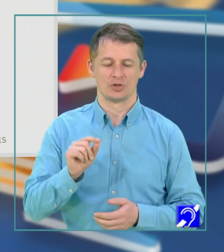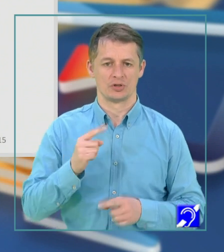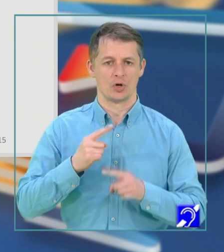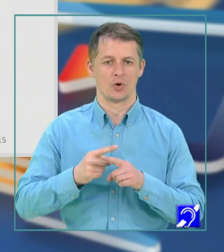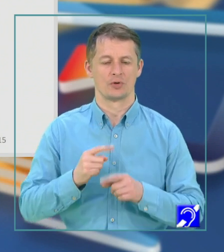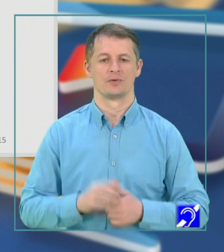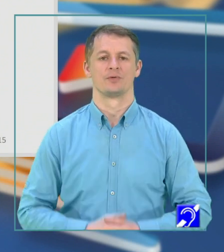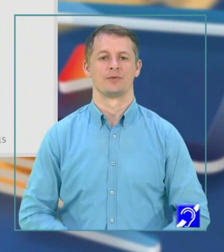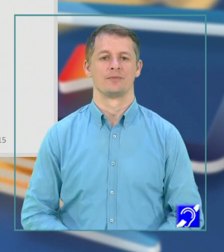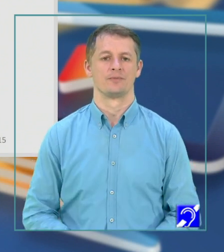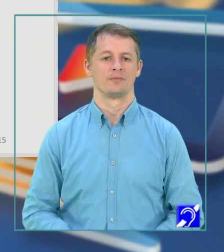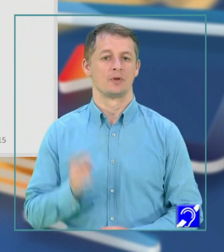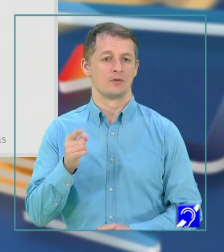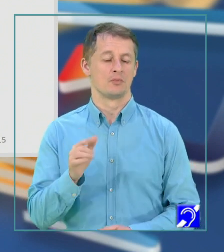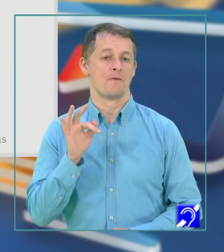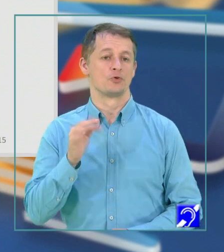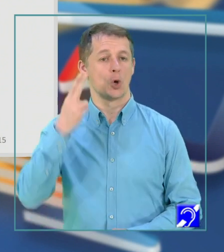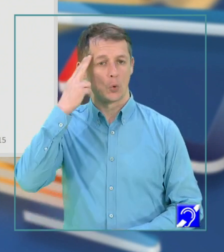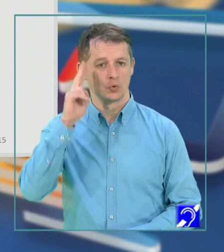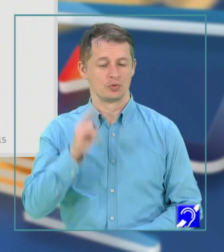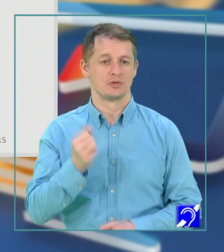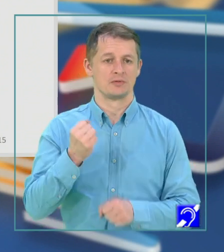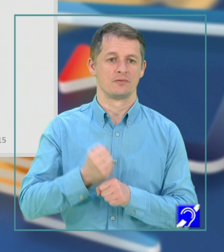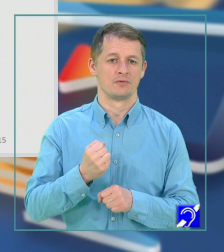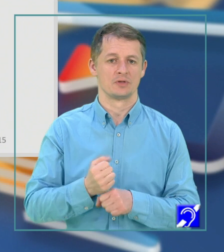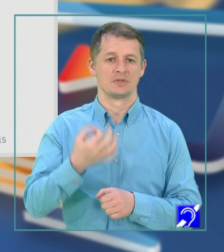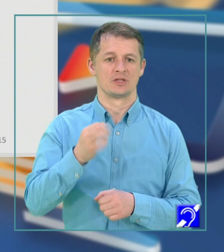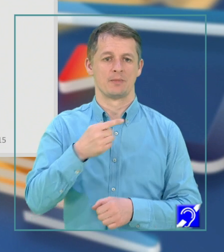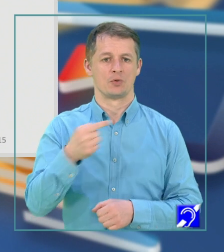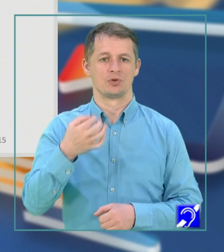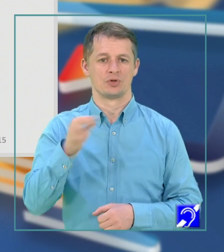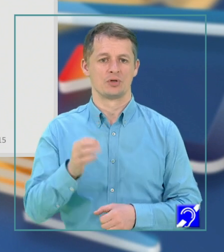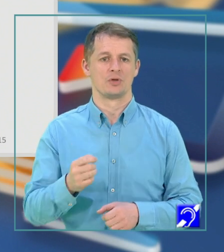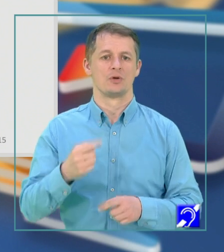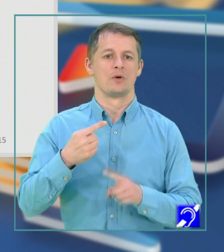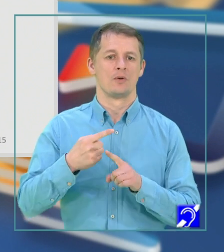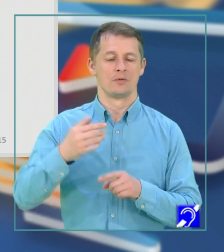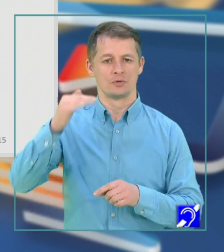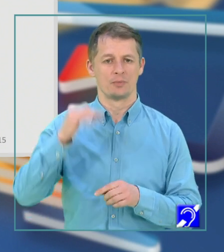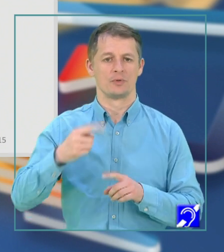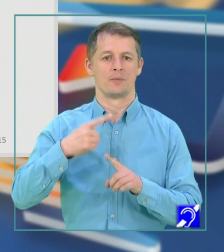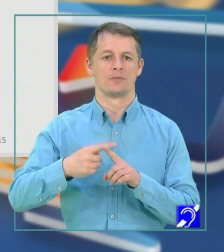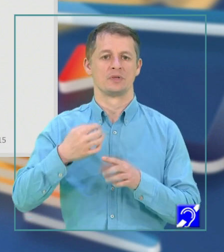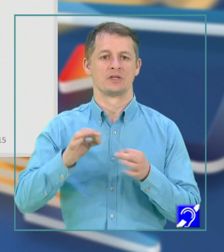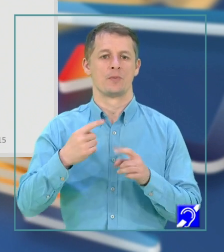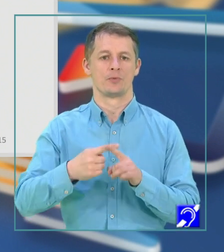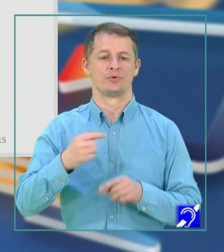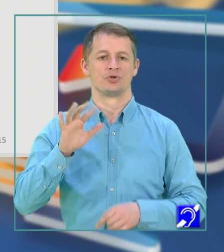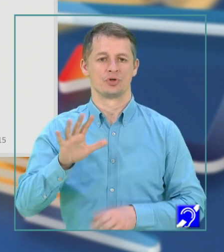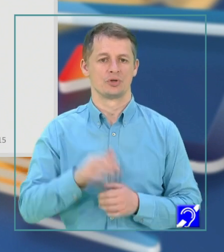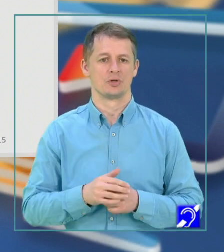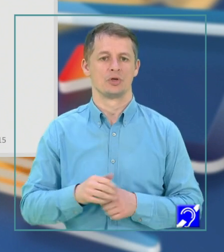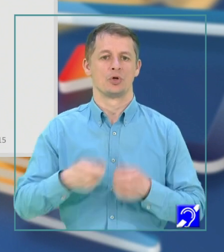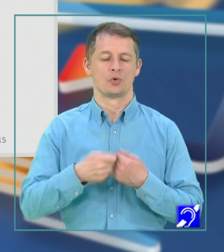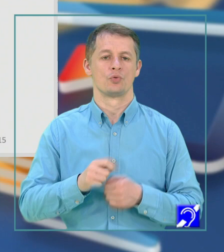la 2020. Numai că funcția este cunoscută. Obținem 10 minus 5 supra 10 plus 5, totul la puterea 2020, adică 1